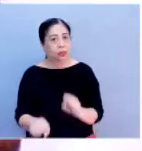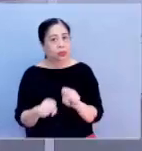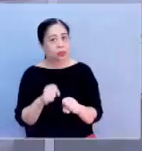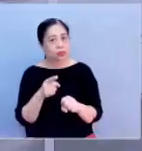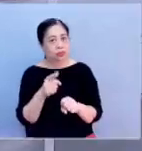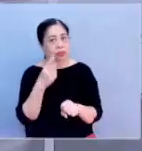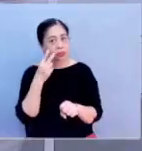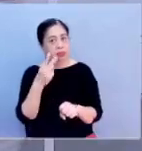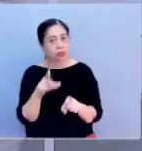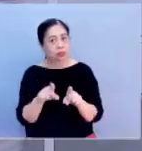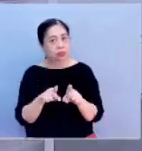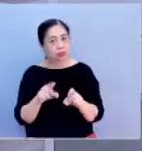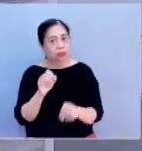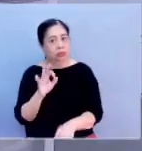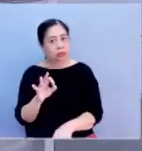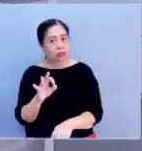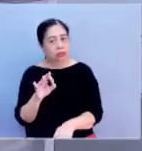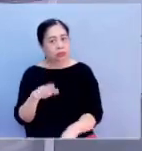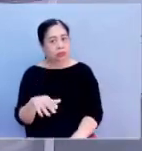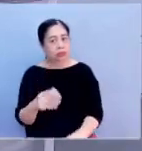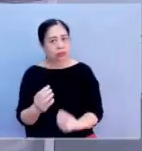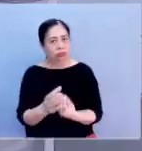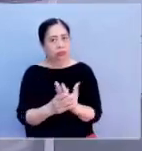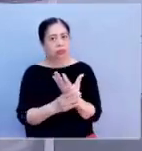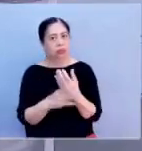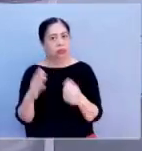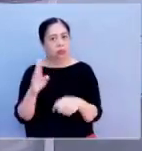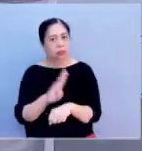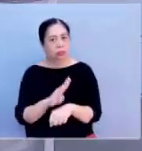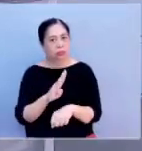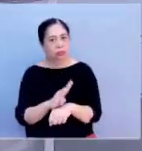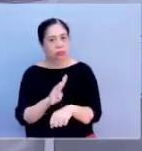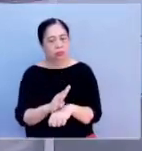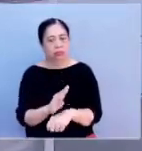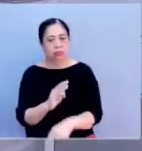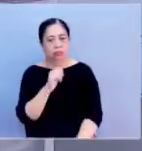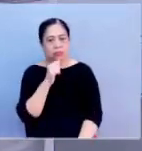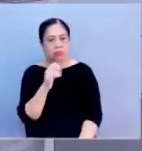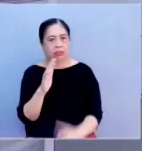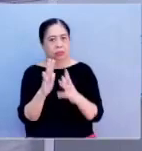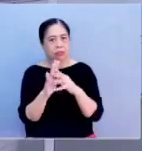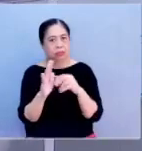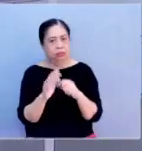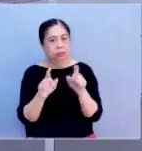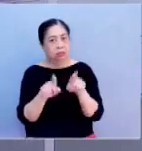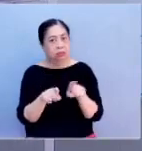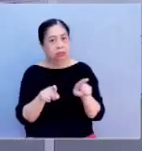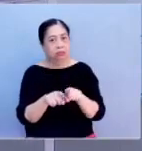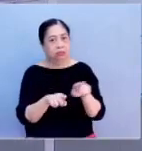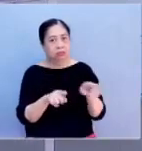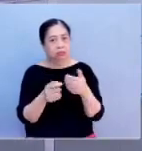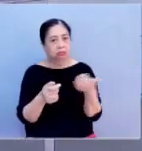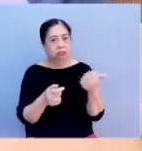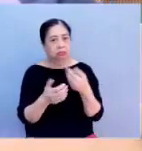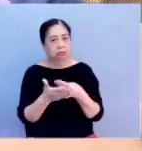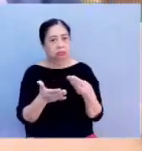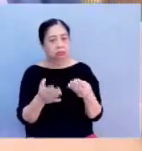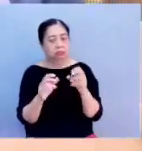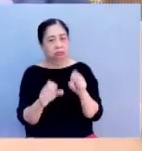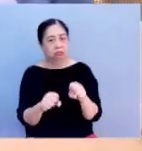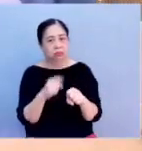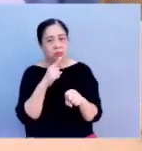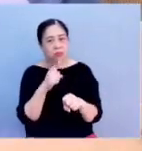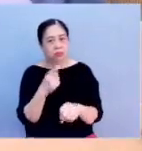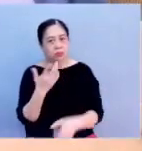mo rin kapag pinalaki mo yung negosyo mo, hindi na lang basta abaka, pwede ka rin mag-ibang materials din? Opo, actually, ma'am, ano